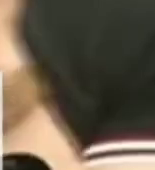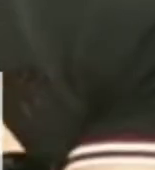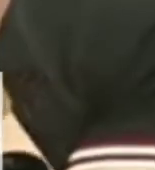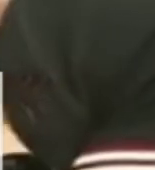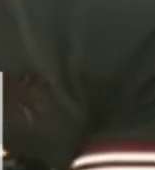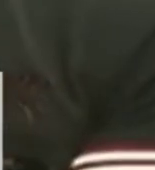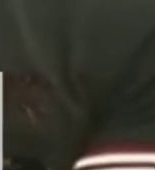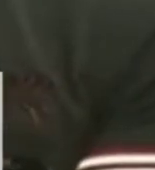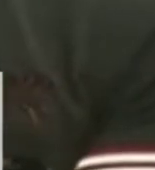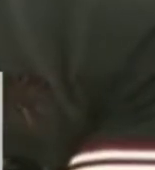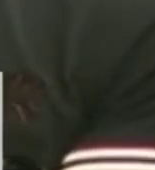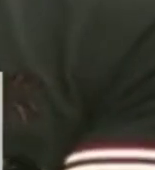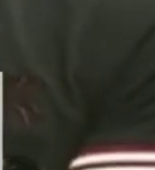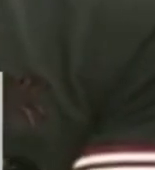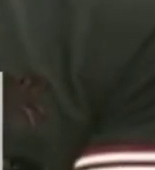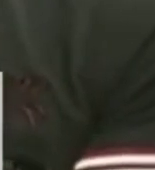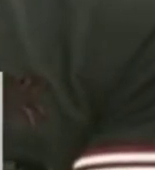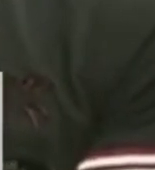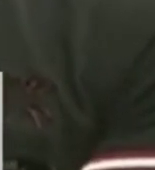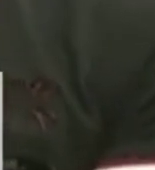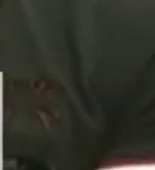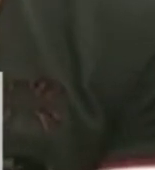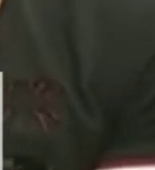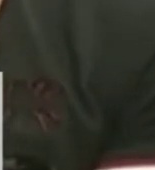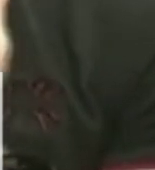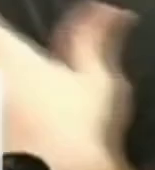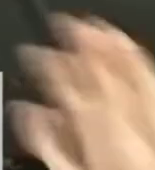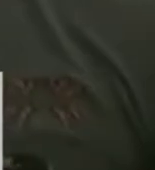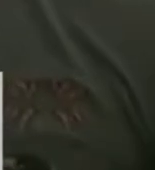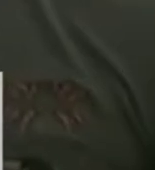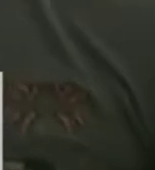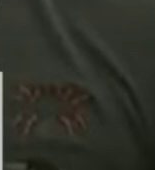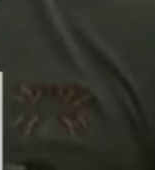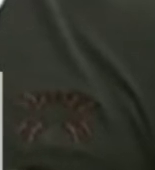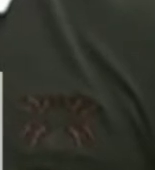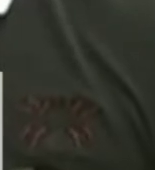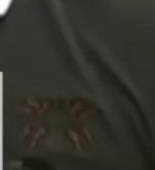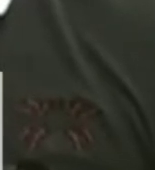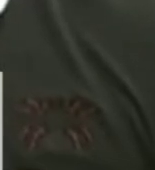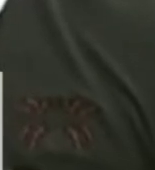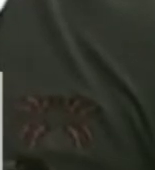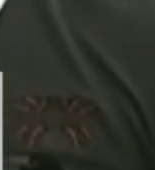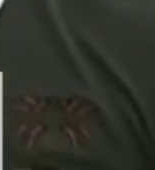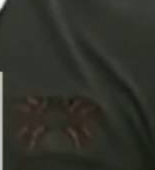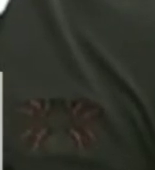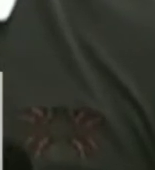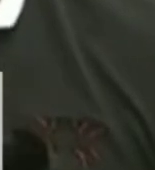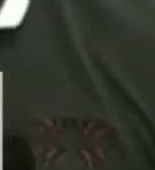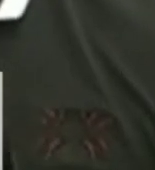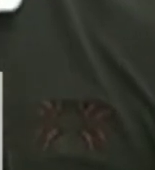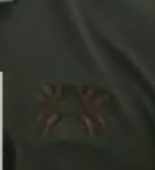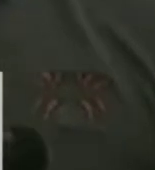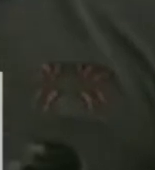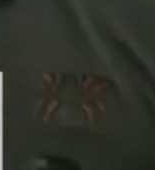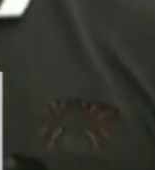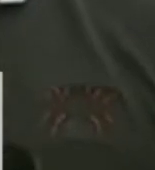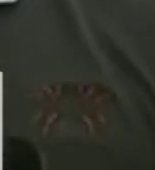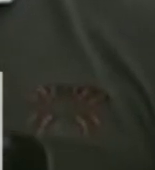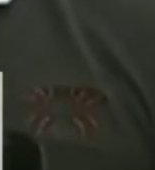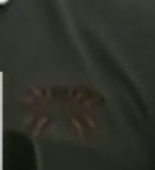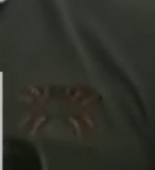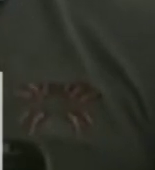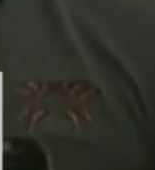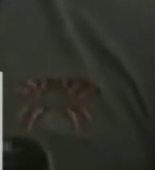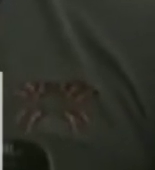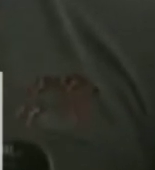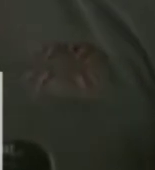malamig. Blackish pale yung lips niya. Tapos, ako na naman, since ako yung pinaka, binuhat ko siya, paupo dun